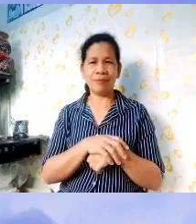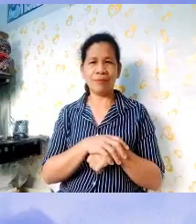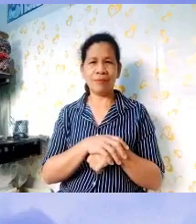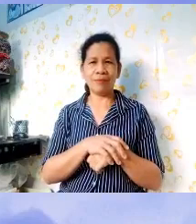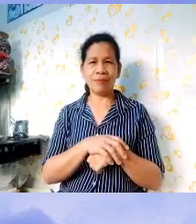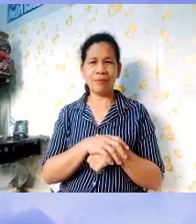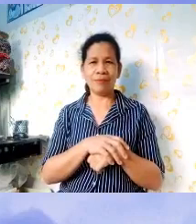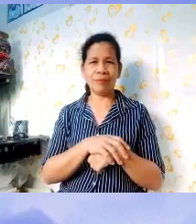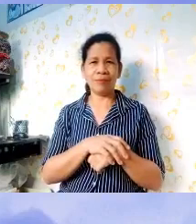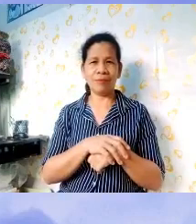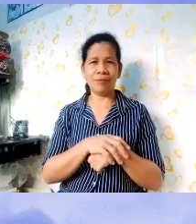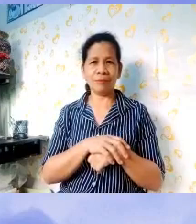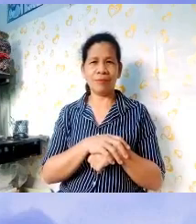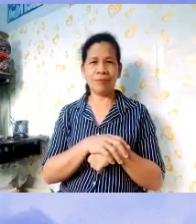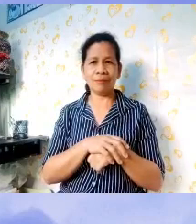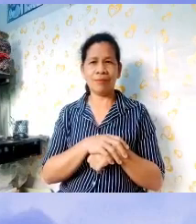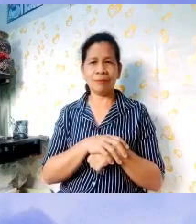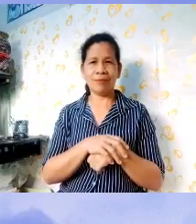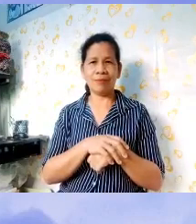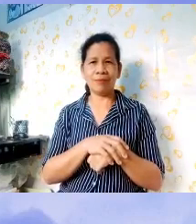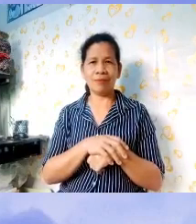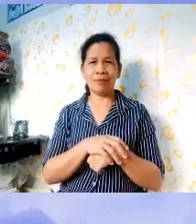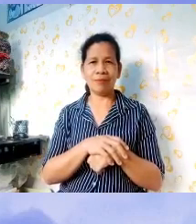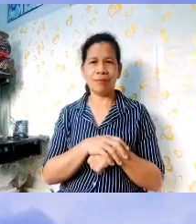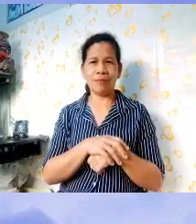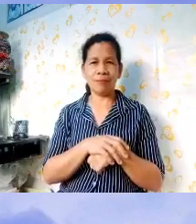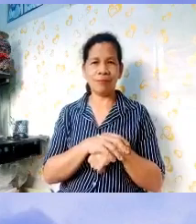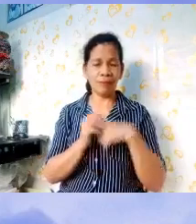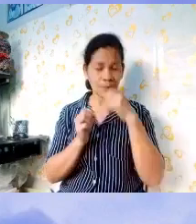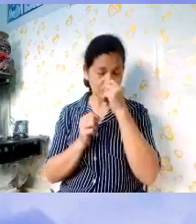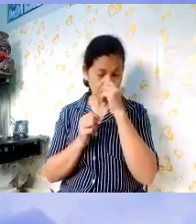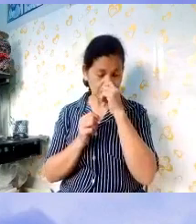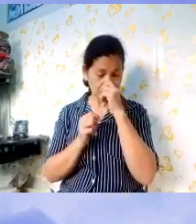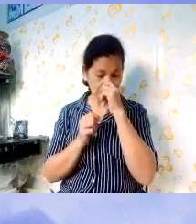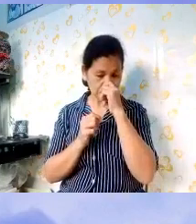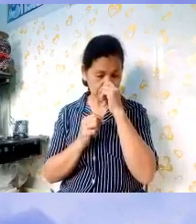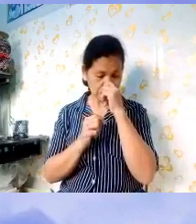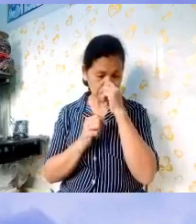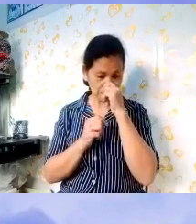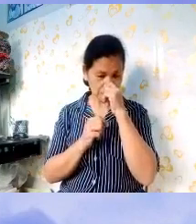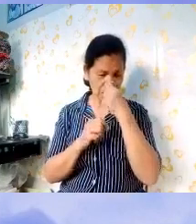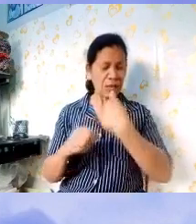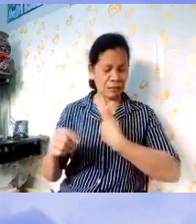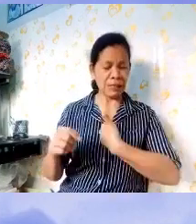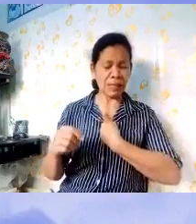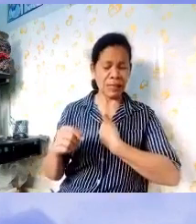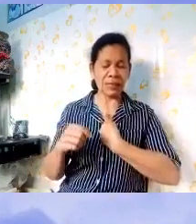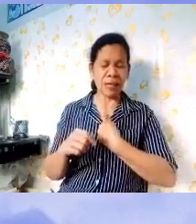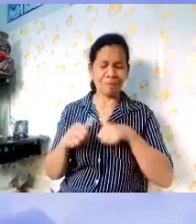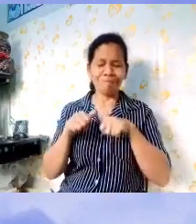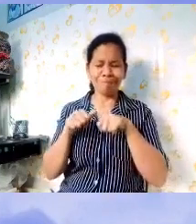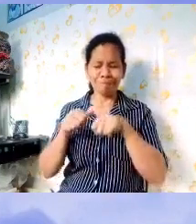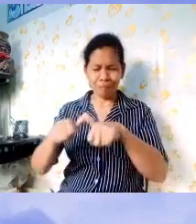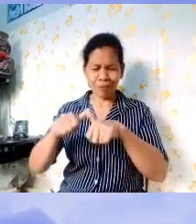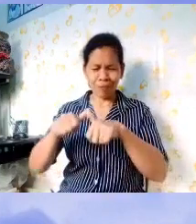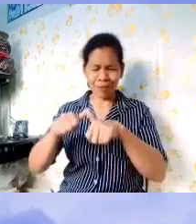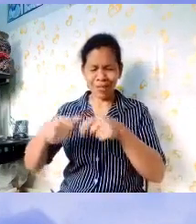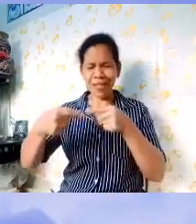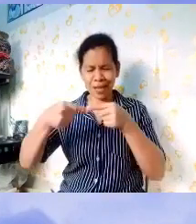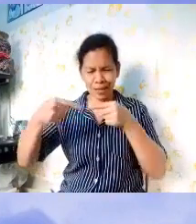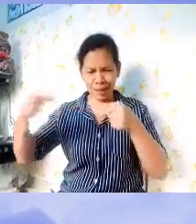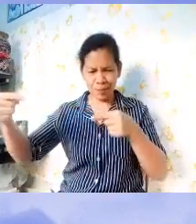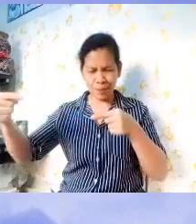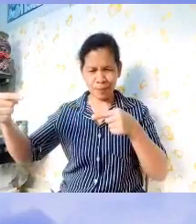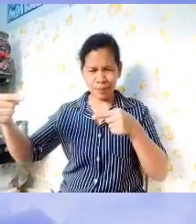ano? Nandyan pa rin po yun at nakikipaglaban po yun. Kumbaga ay pinatay